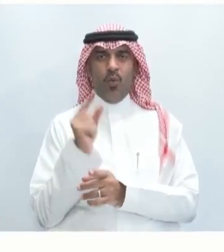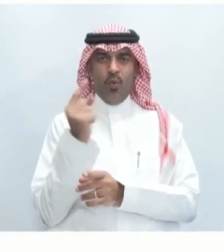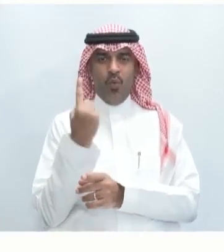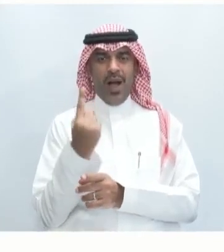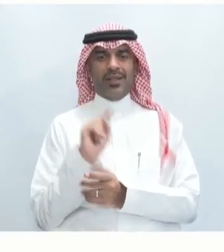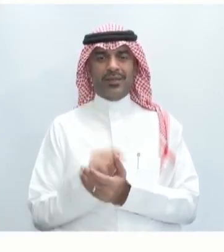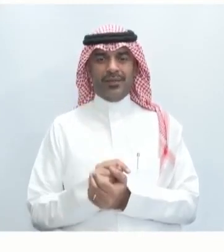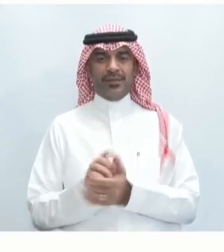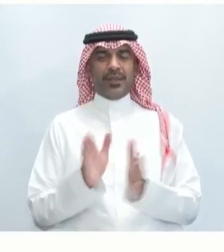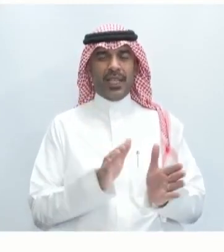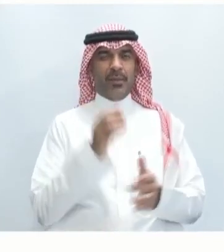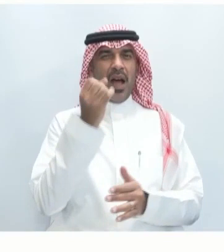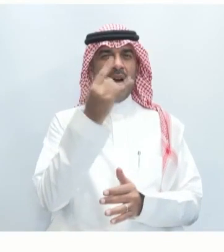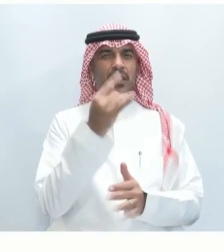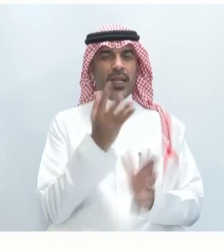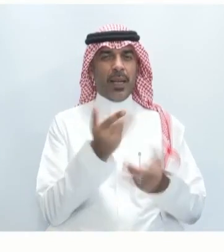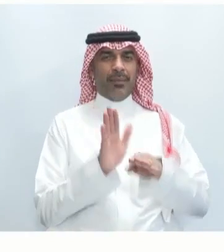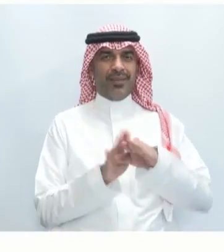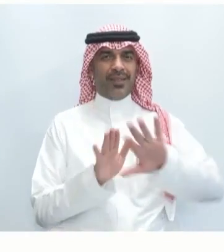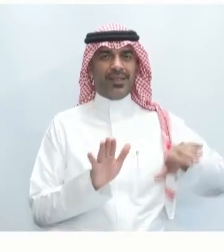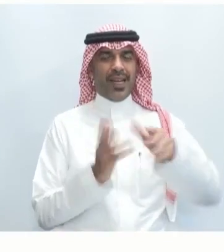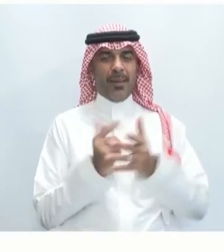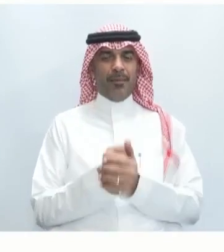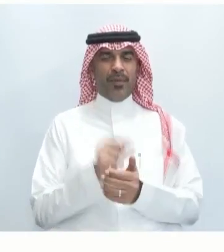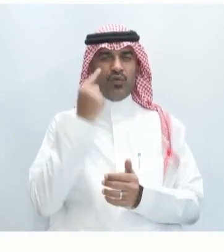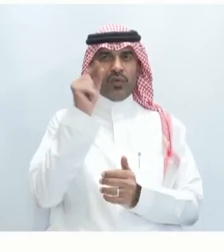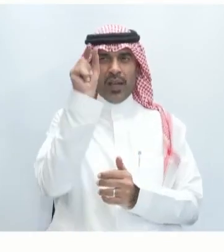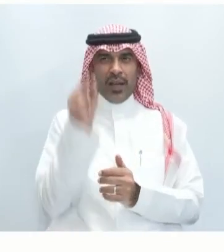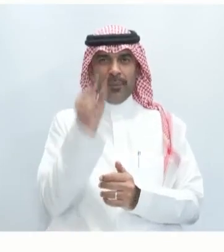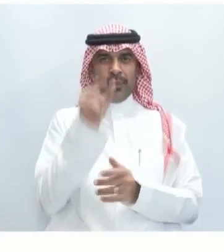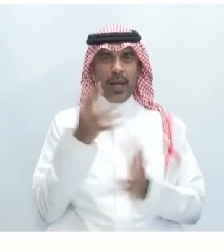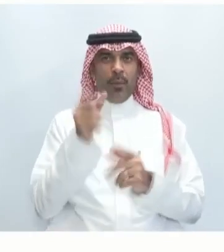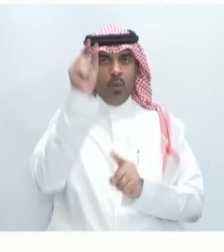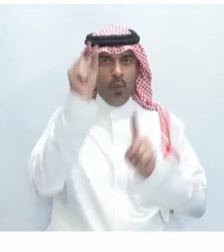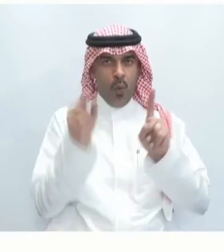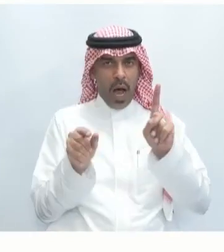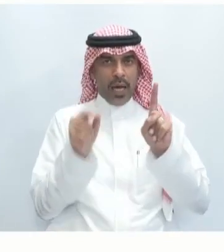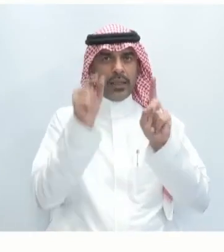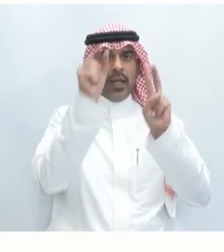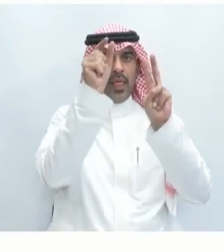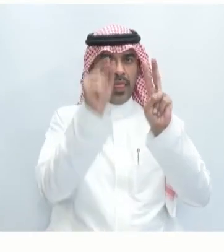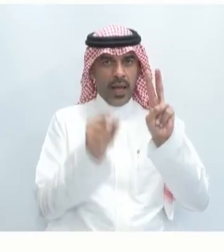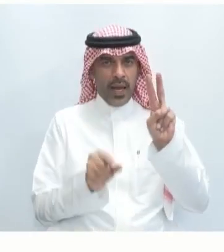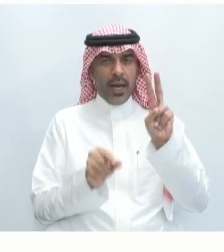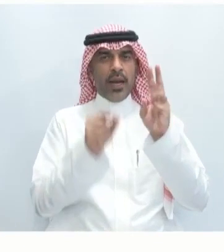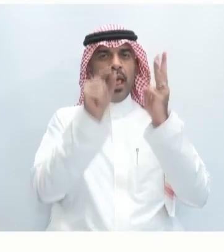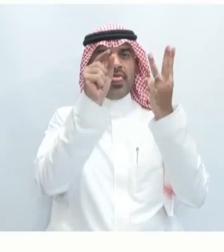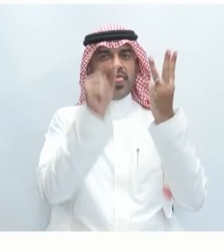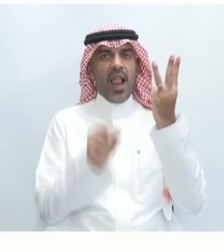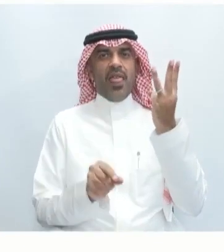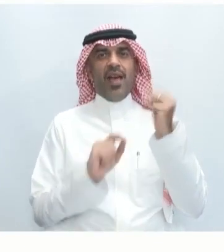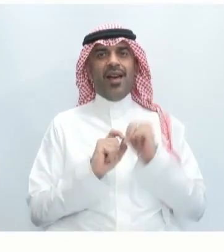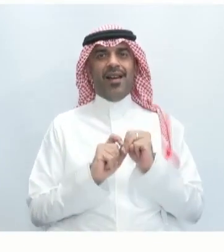الاحد واحد طيب العشرات كم بها ابنائي بناتي من عمود واحد اثنان ثلاثه